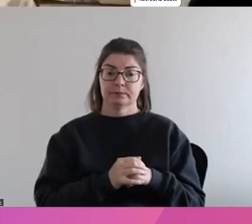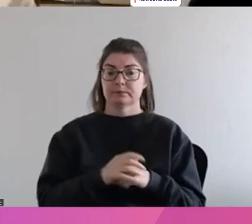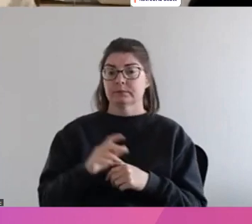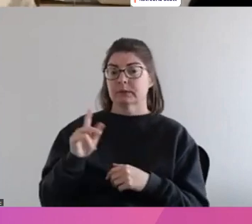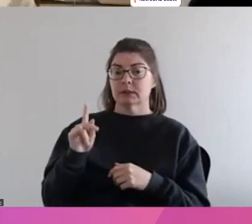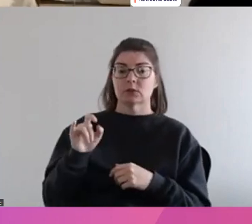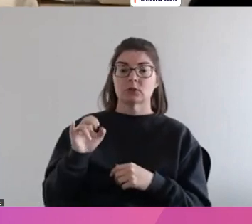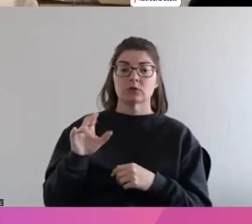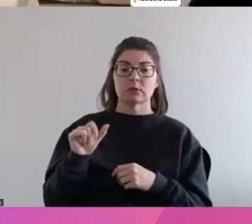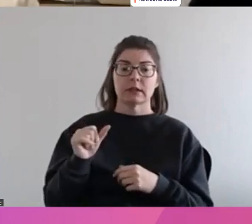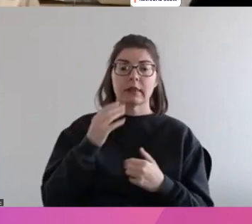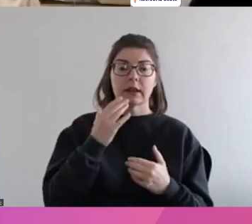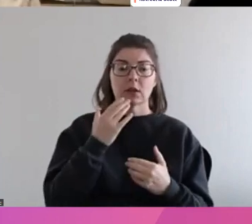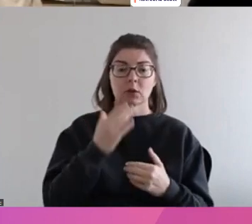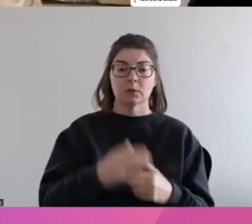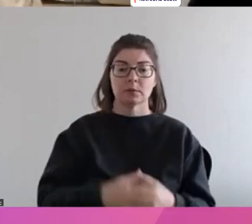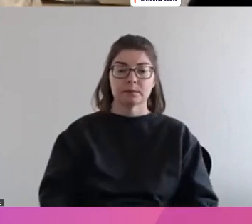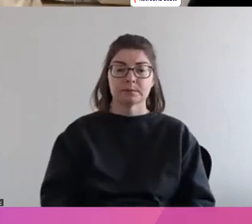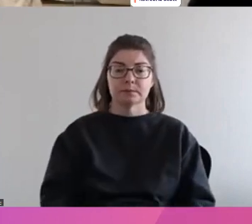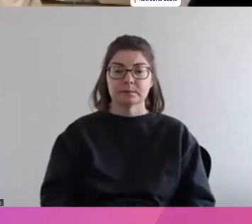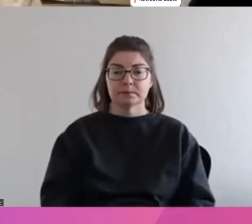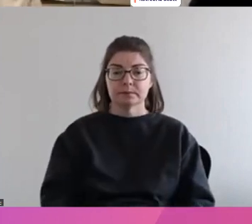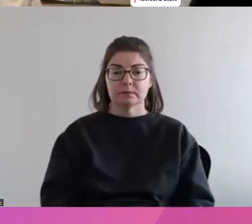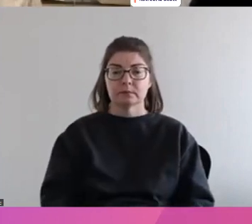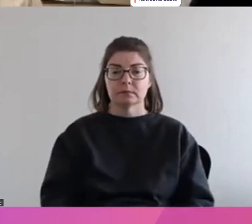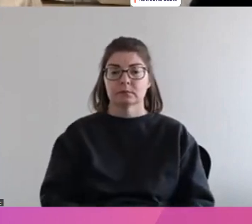contrôle s'arrête.